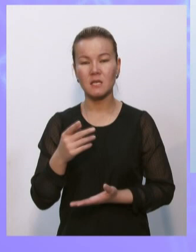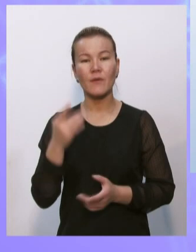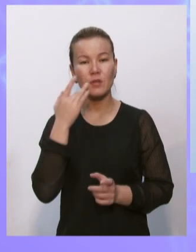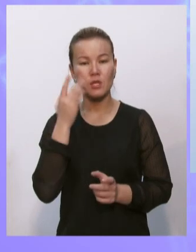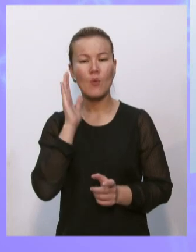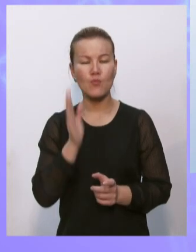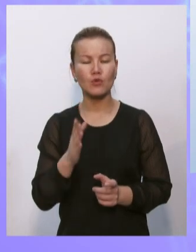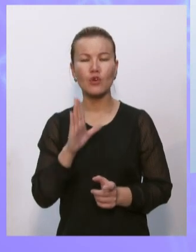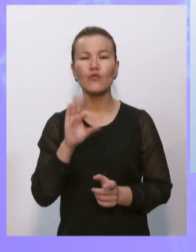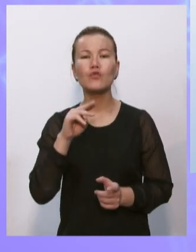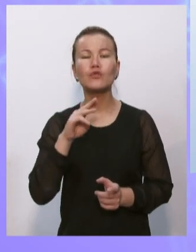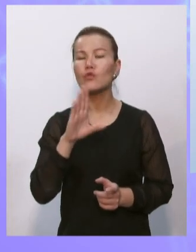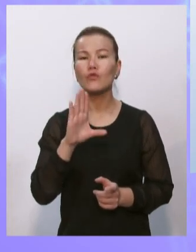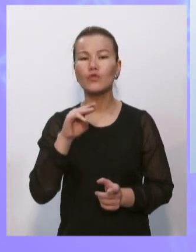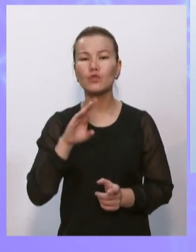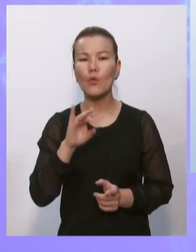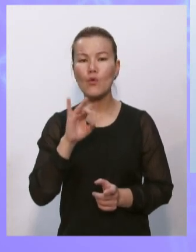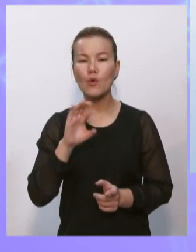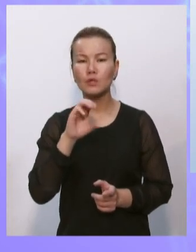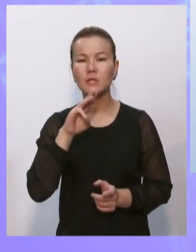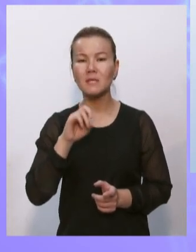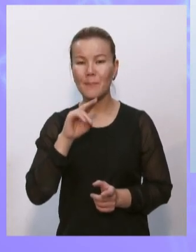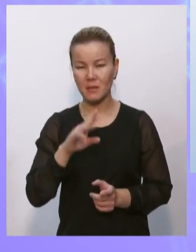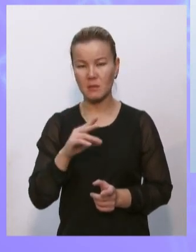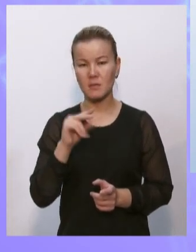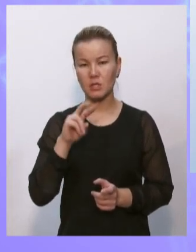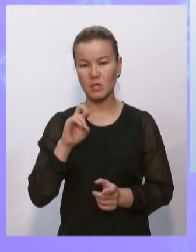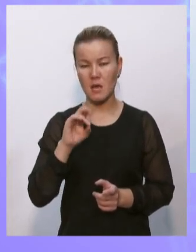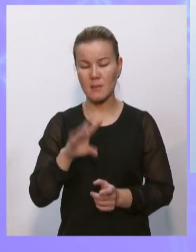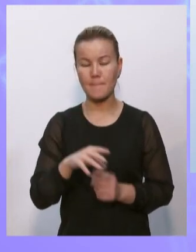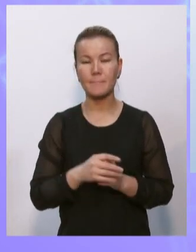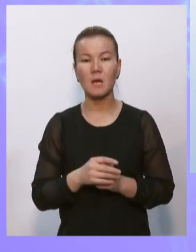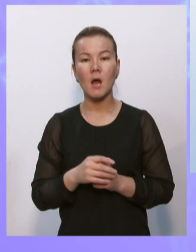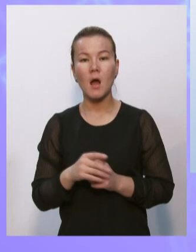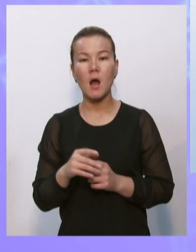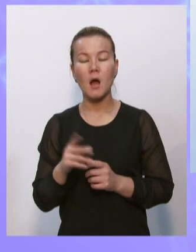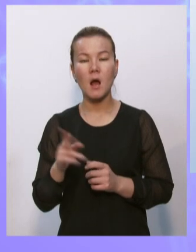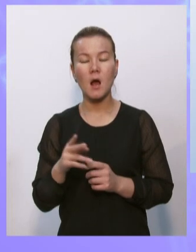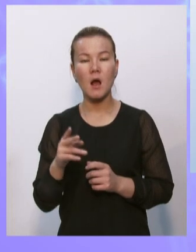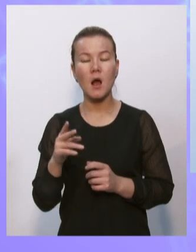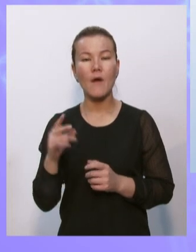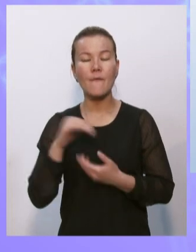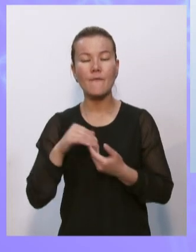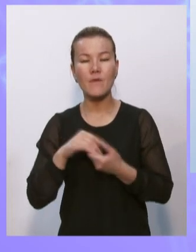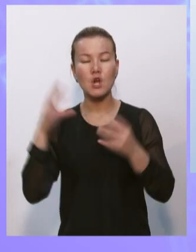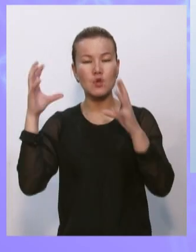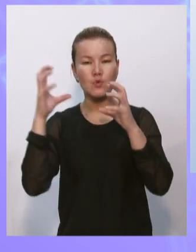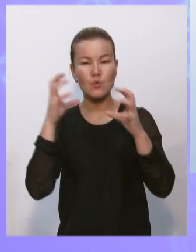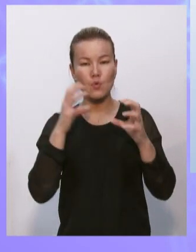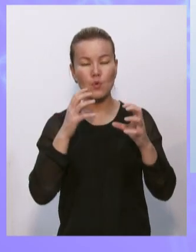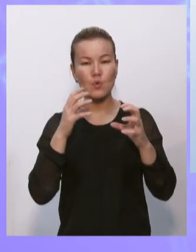будет второстепенным членом предложения. Небо заволокли тучи. Подлежащие тучи –